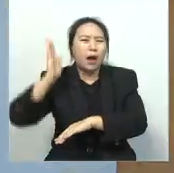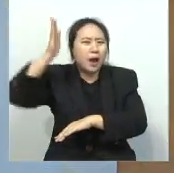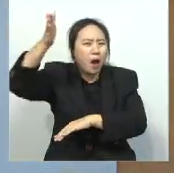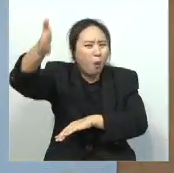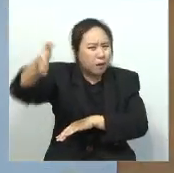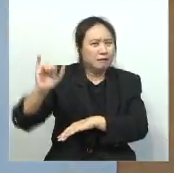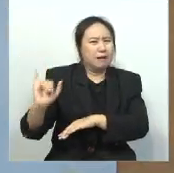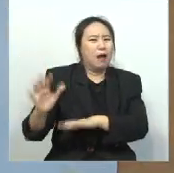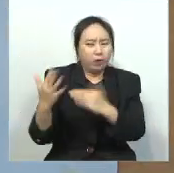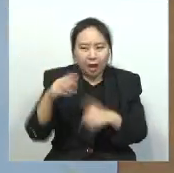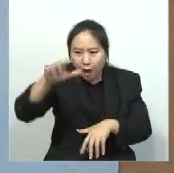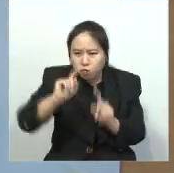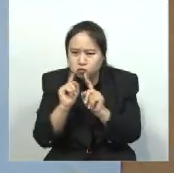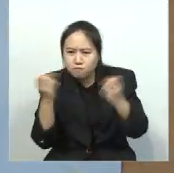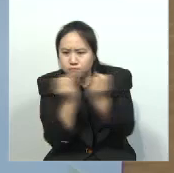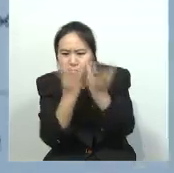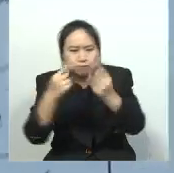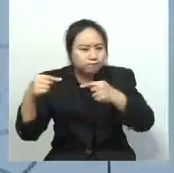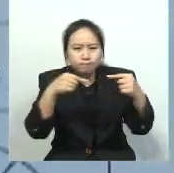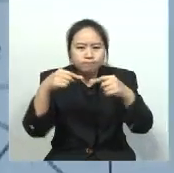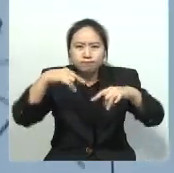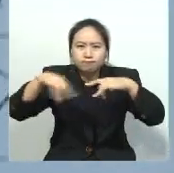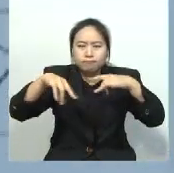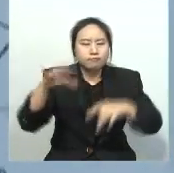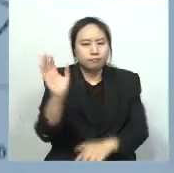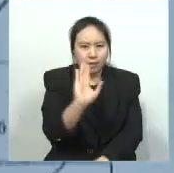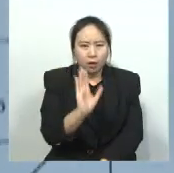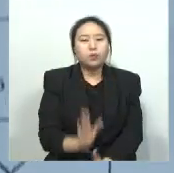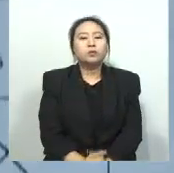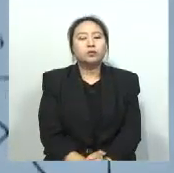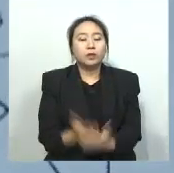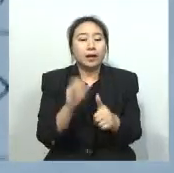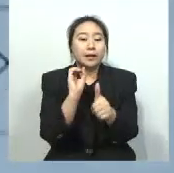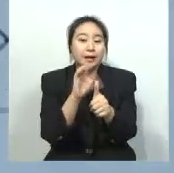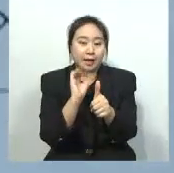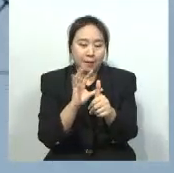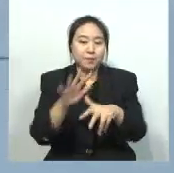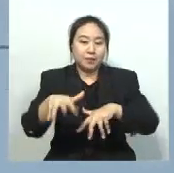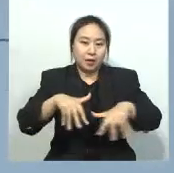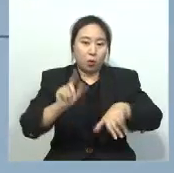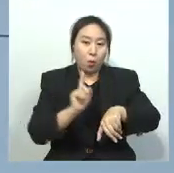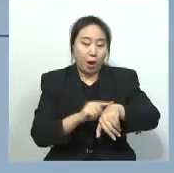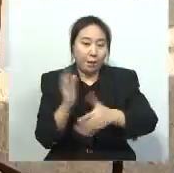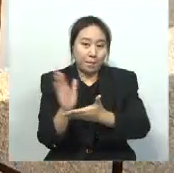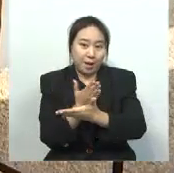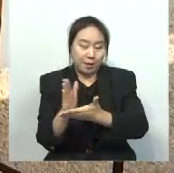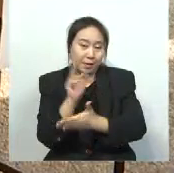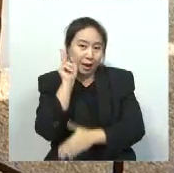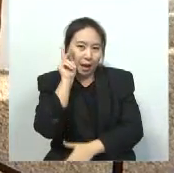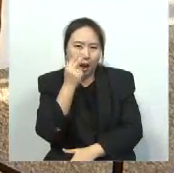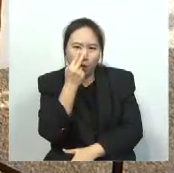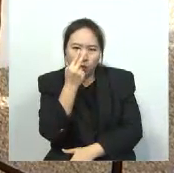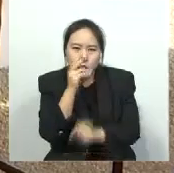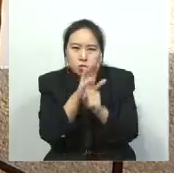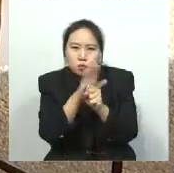คตมาถกเถียงกันให้เกิดความสับสนหรือขัดแย้งไม่สิ้นสุดพร้อมแนะนำให้ประชาชนแบ่งเวลาติดตามข่าวสารอย่าง